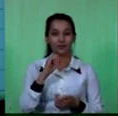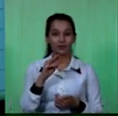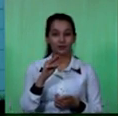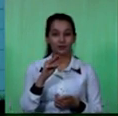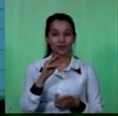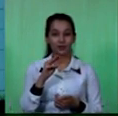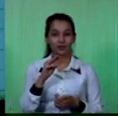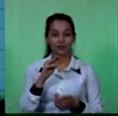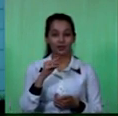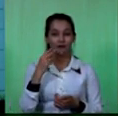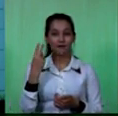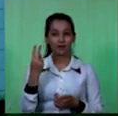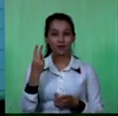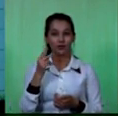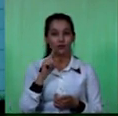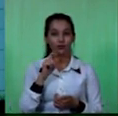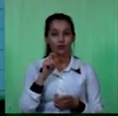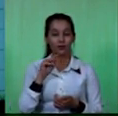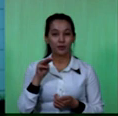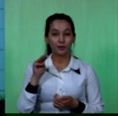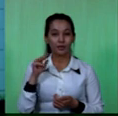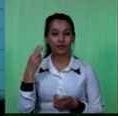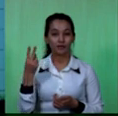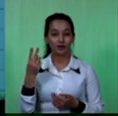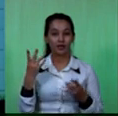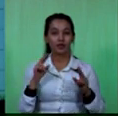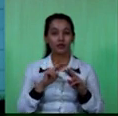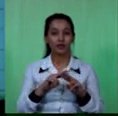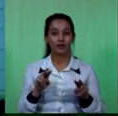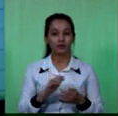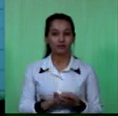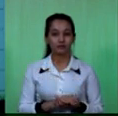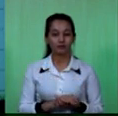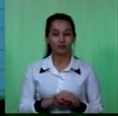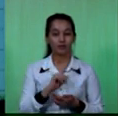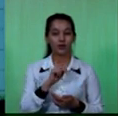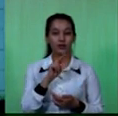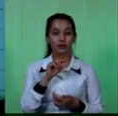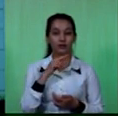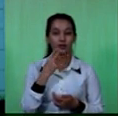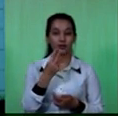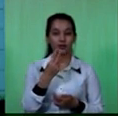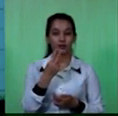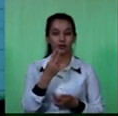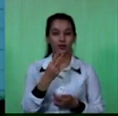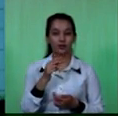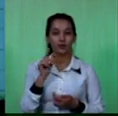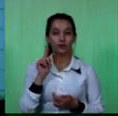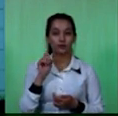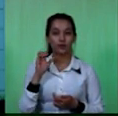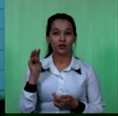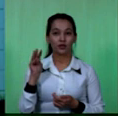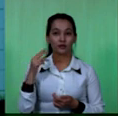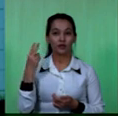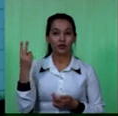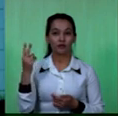santimetr kvadratimiz 100 millimetr kvadratga teng. 1 desimetr kvadratimiz esa